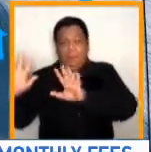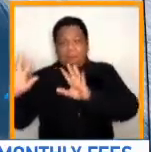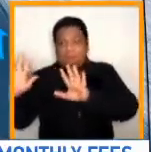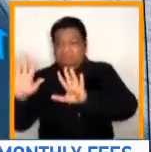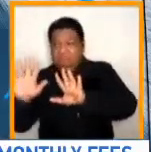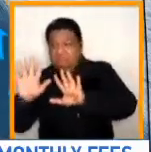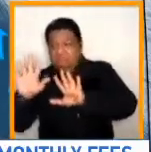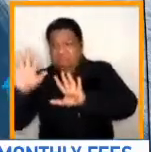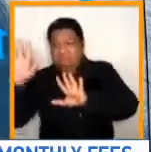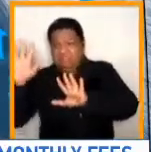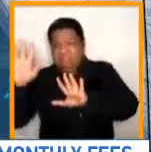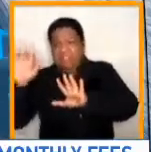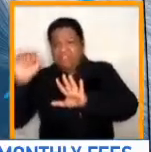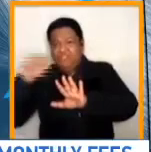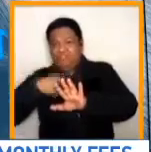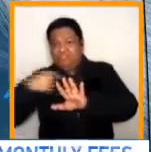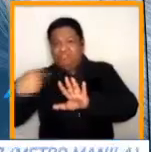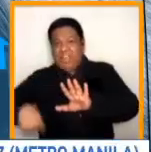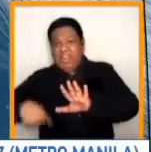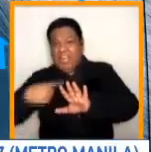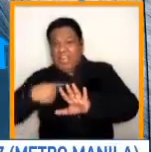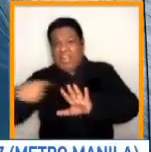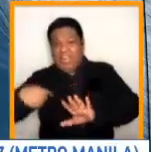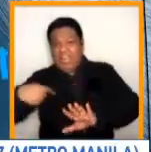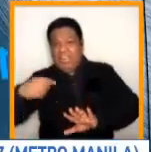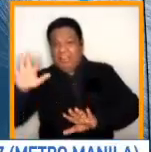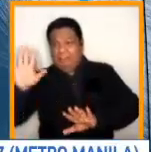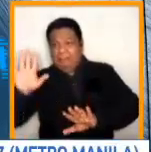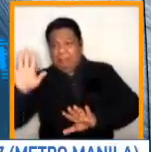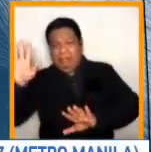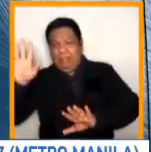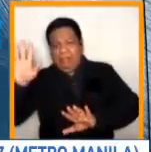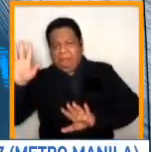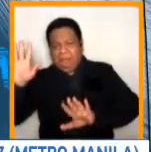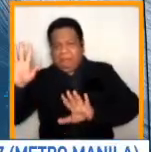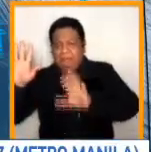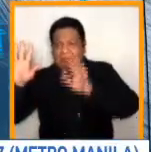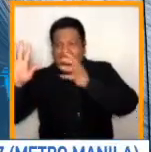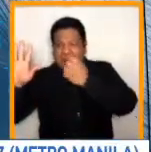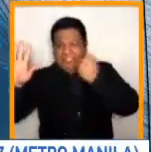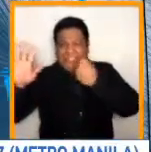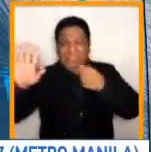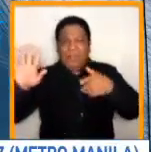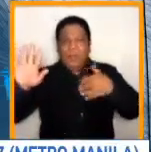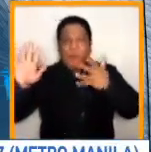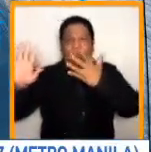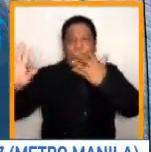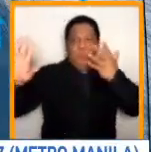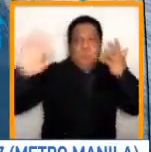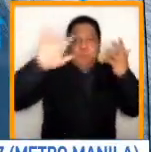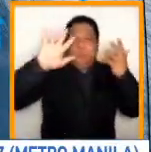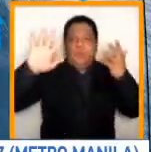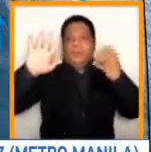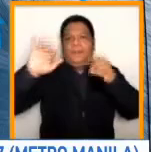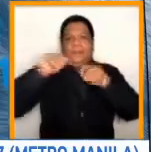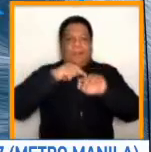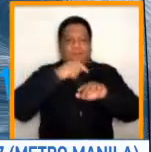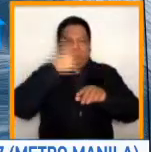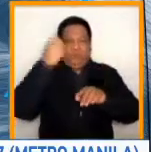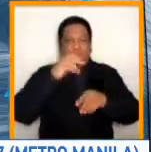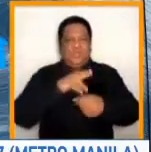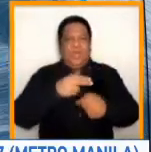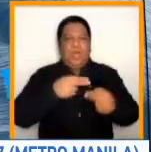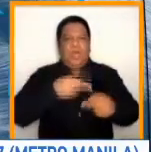Southern China, liliko uli, parang yun ang magdadala sa kanya para pumunta ng Taiwan at papunta ng Japan at